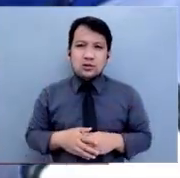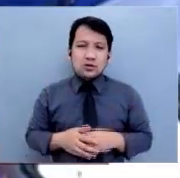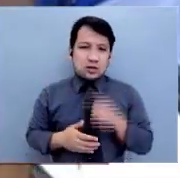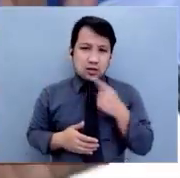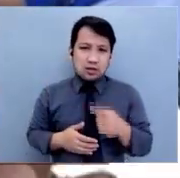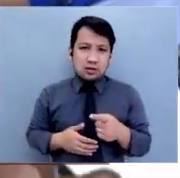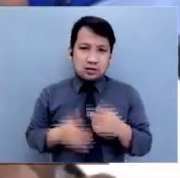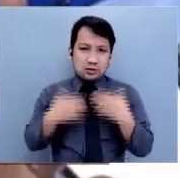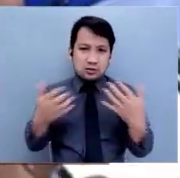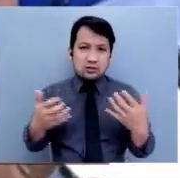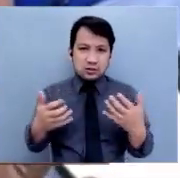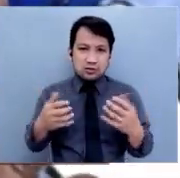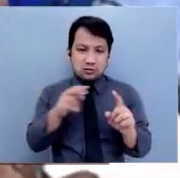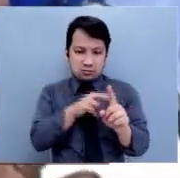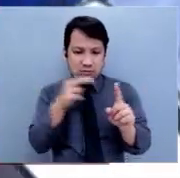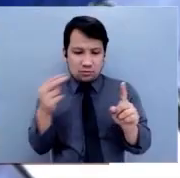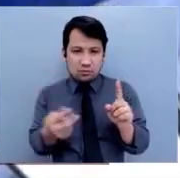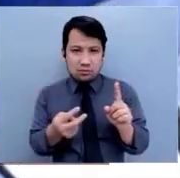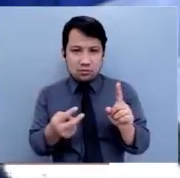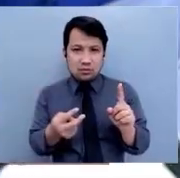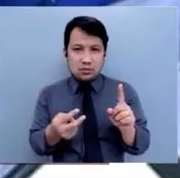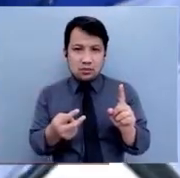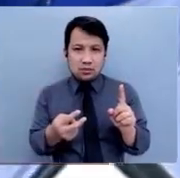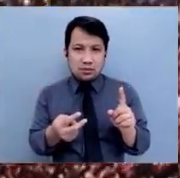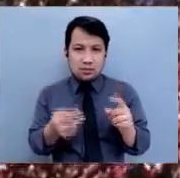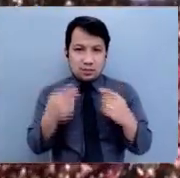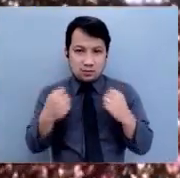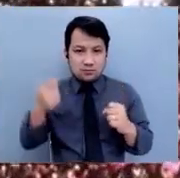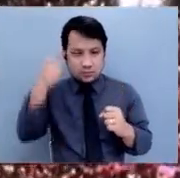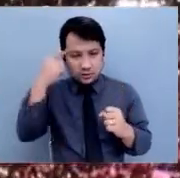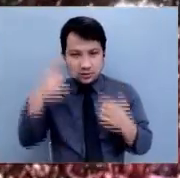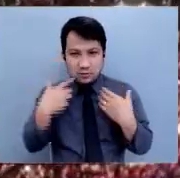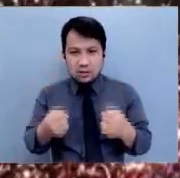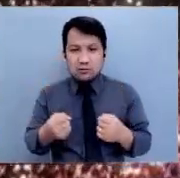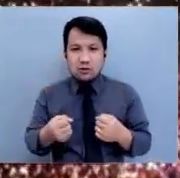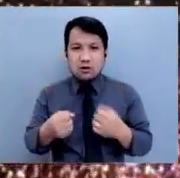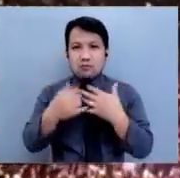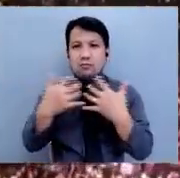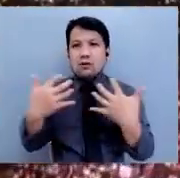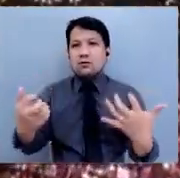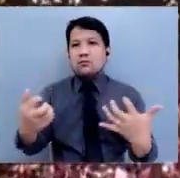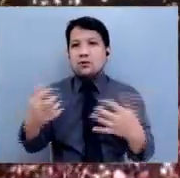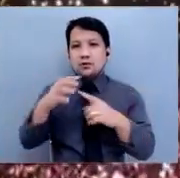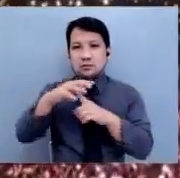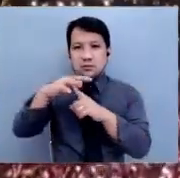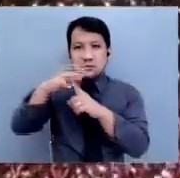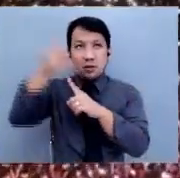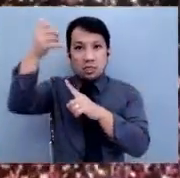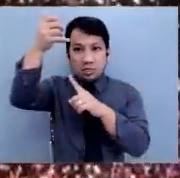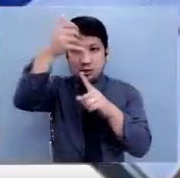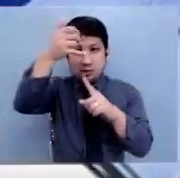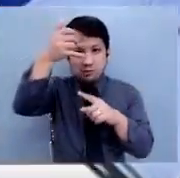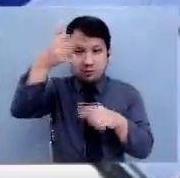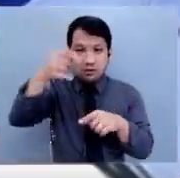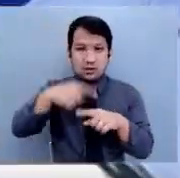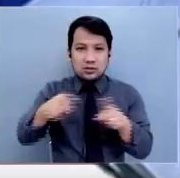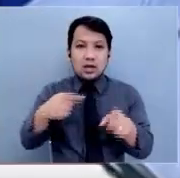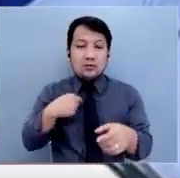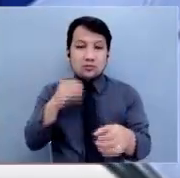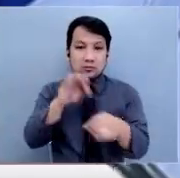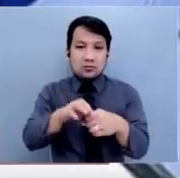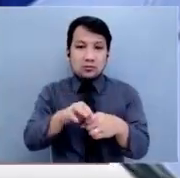yung perception na malakas sila. Kasi marami sila dahil may drone shot. Basta sa akin, boto na lang. Kasi election